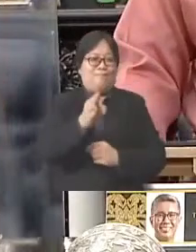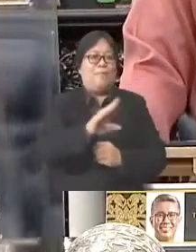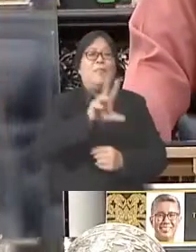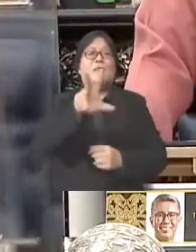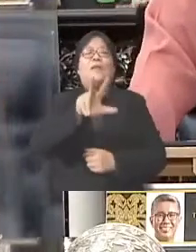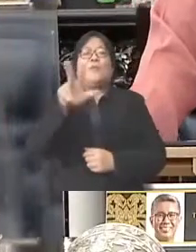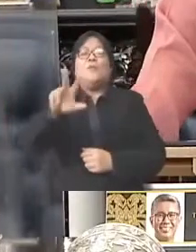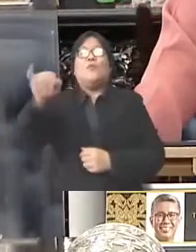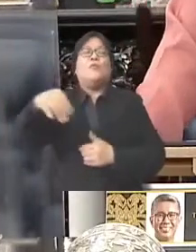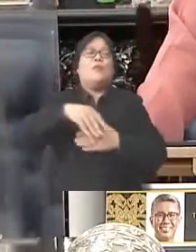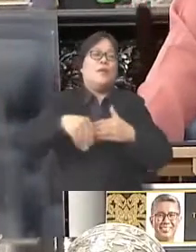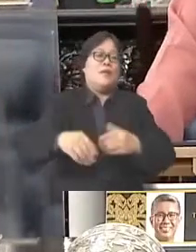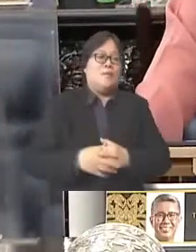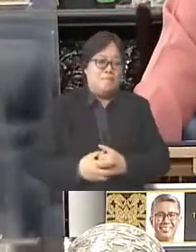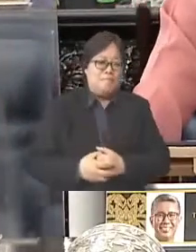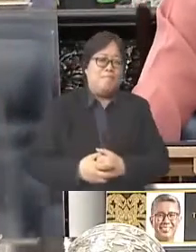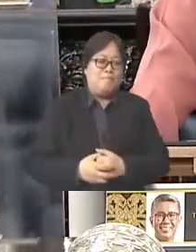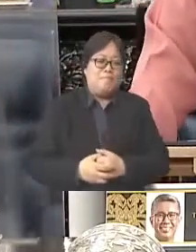peruntukan 33000000